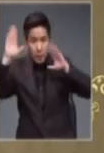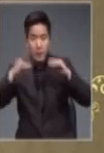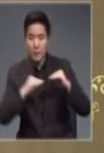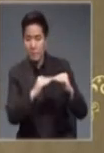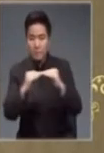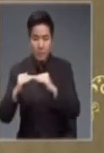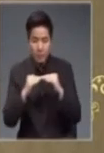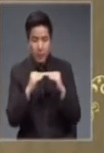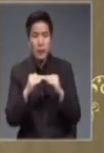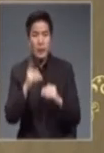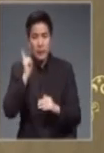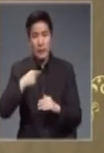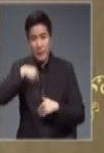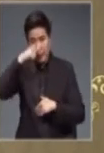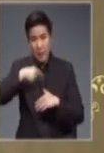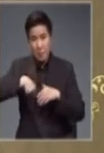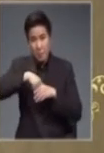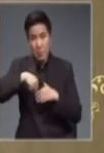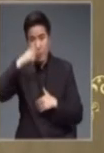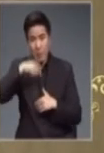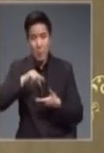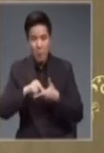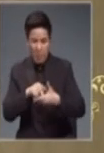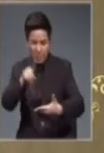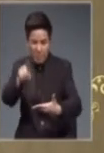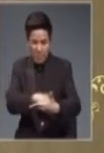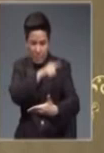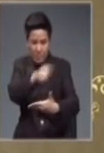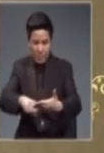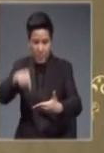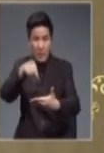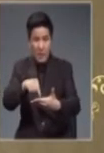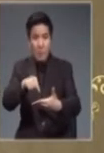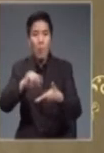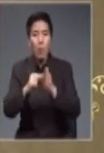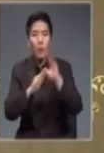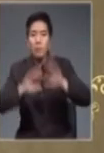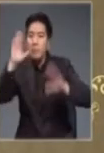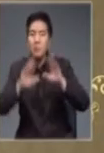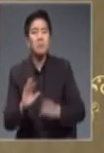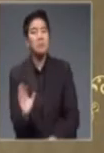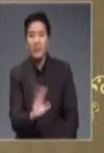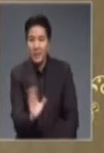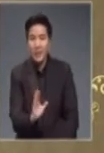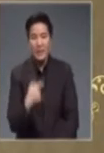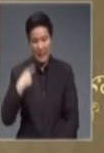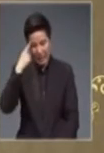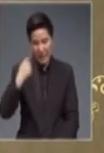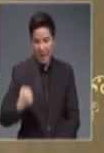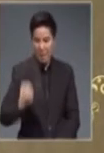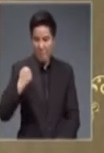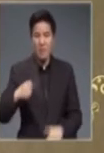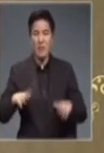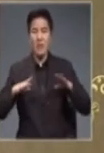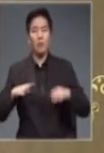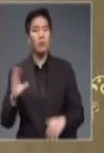การปรับวิธีการปรับรูปแบบด้วยการให้ความรู้นะครับแล้วก็ให้ประชาชนมีส่วนร่วมให้มากที่สุดนะครับมันจะได้เกิด